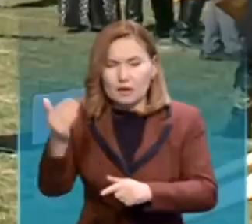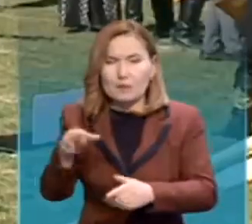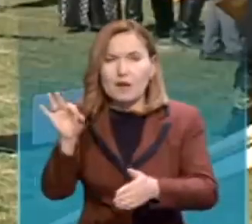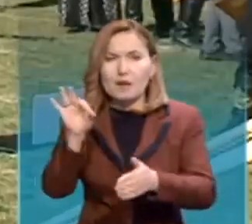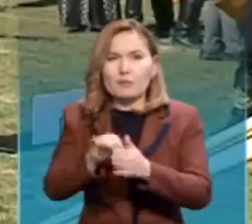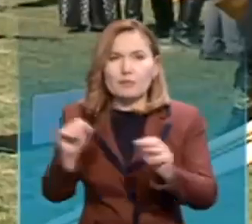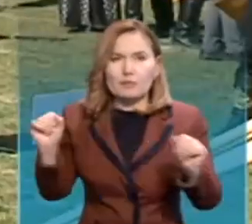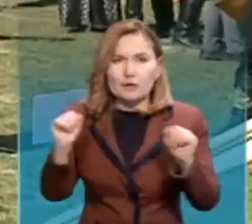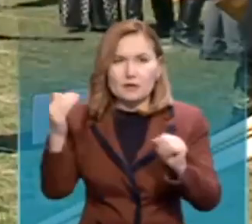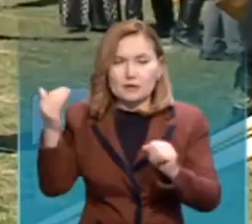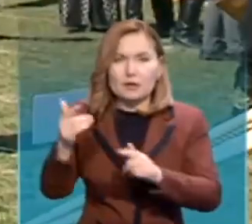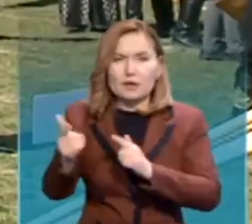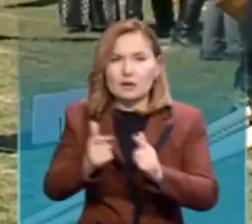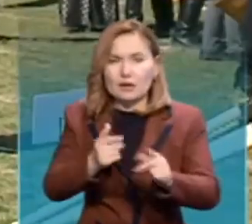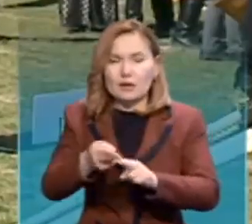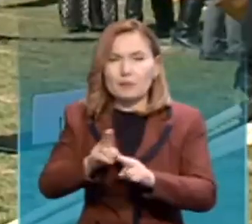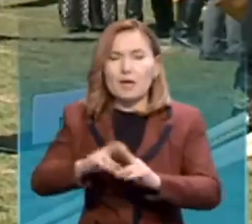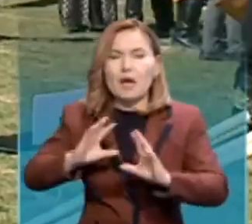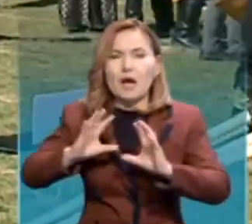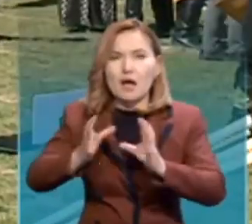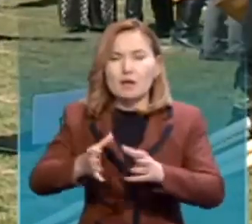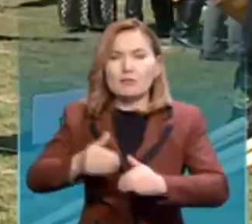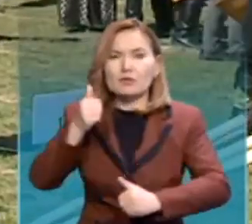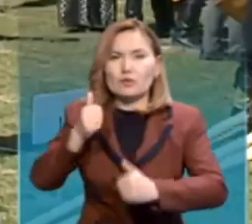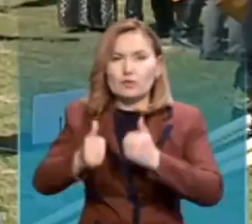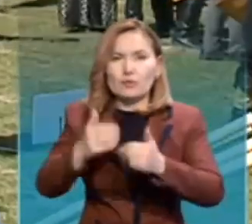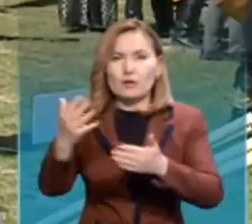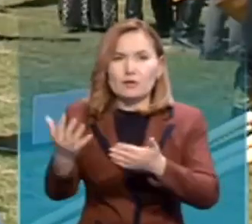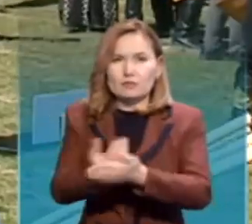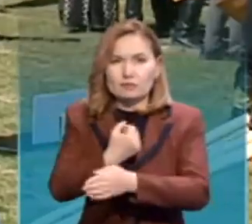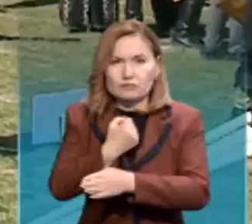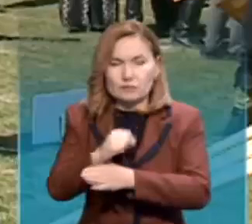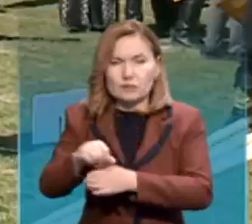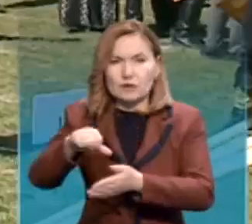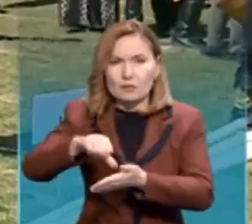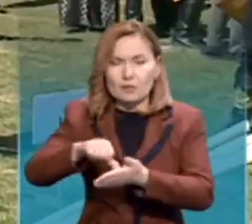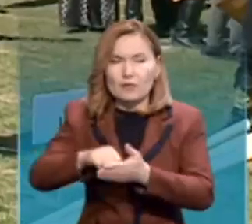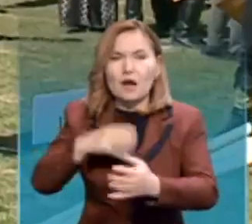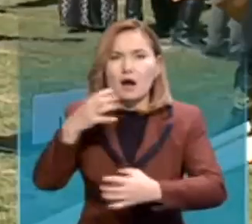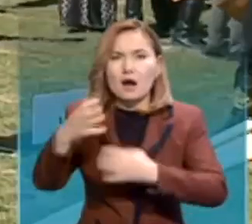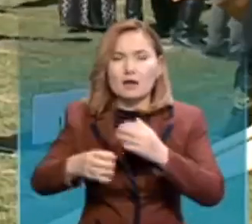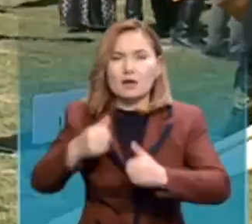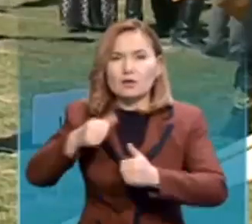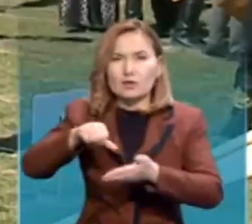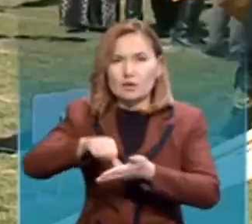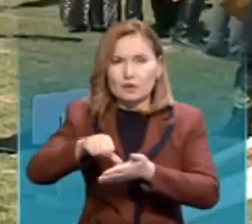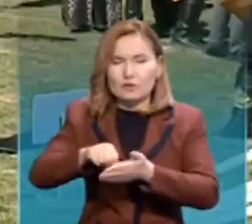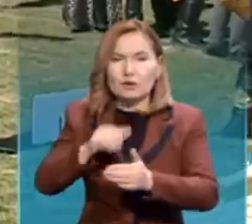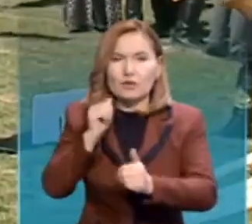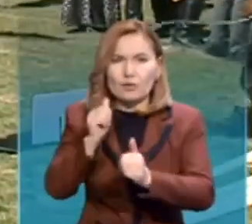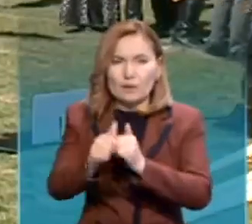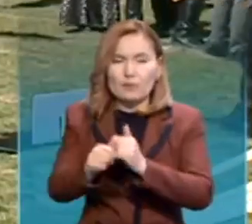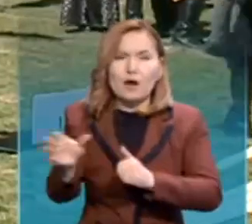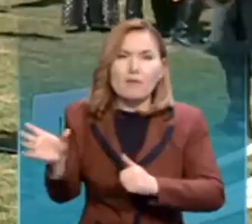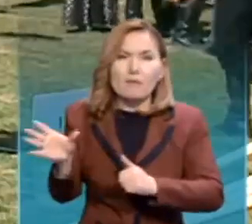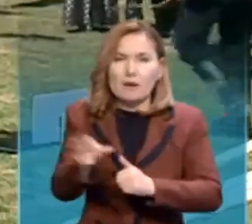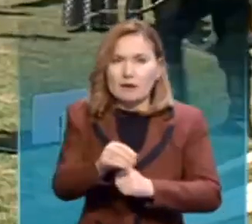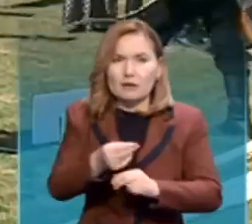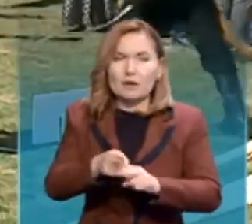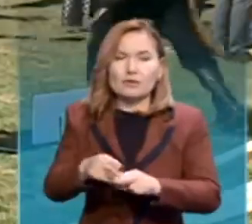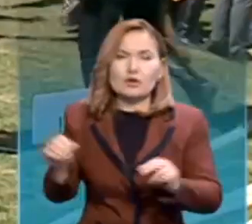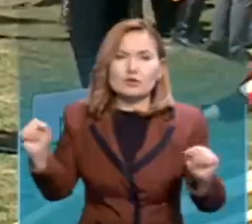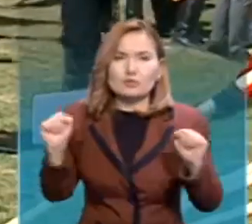мергендеріміз. Сонымен қатар әлемдік додаларда, әлемдік халқаралық жарыстарда үздік шығып жүрген